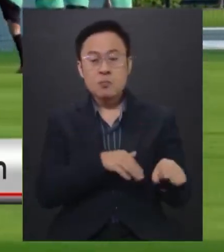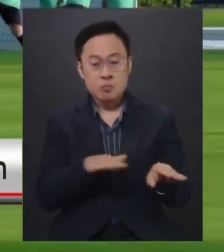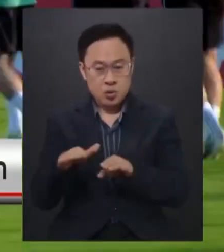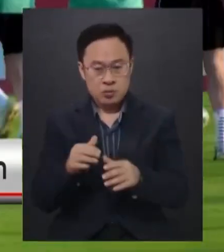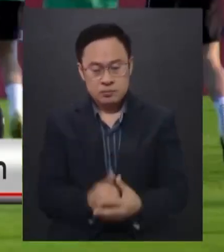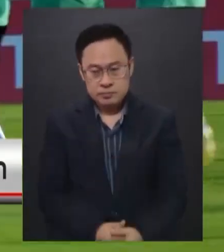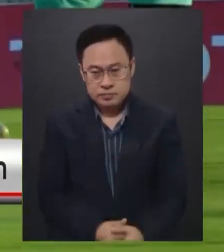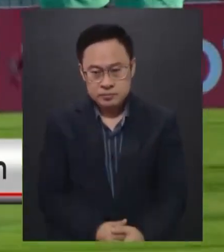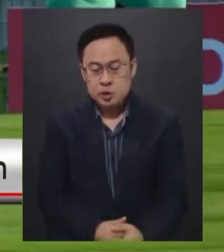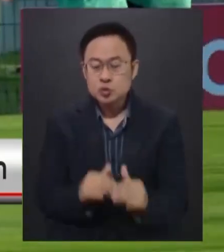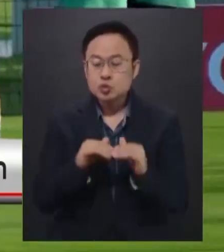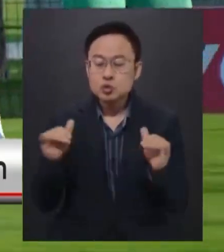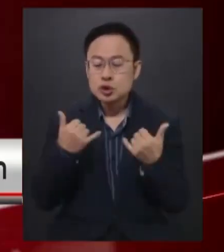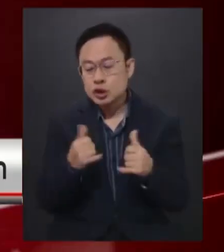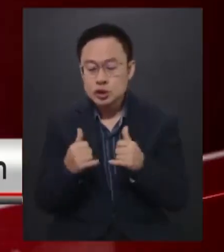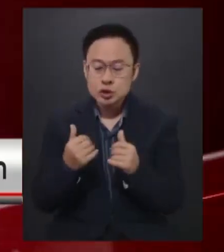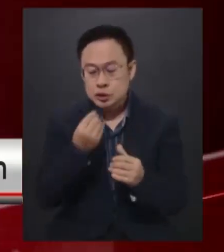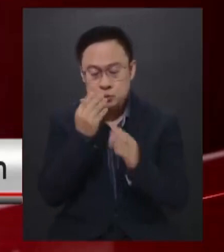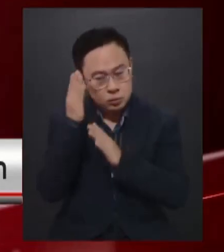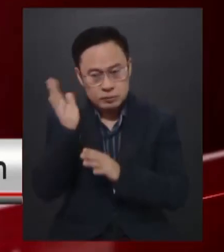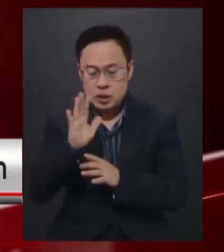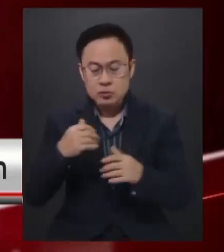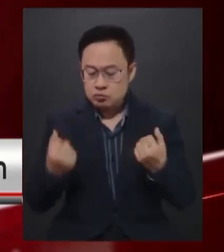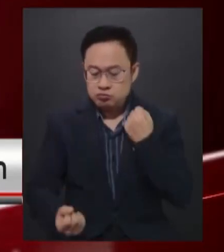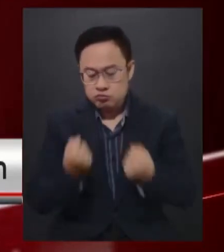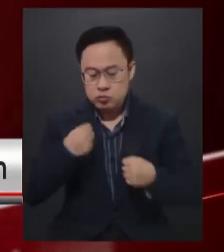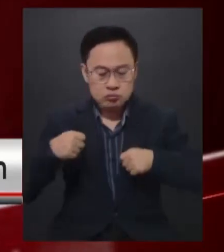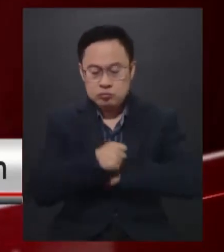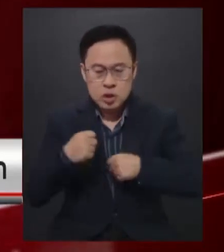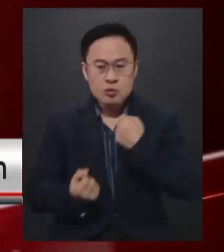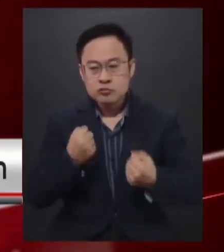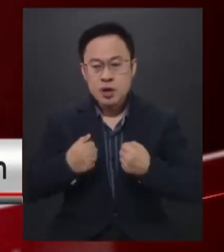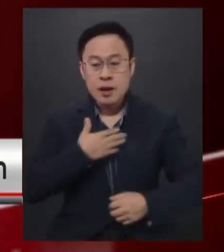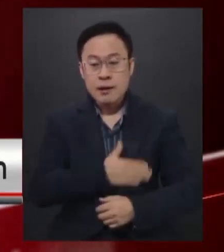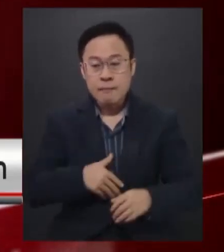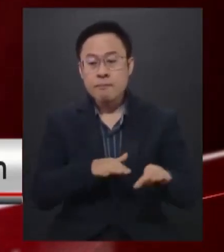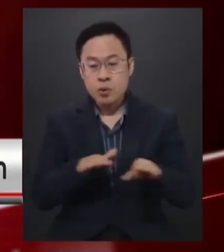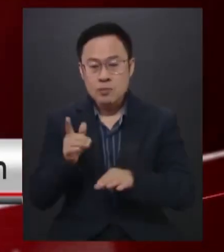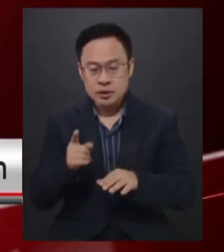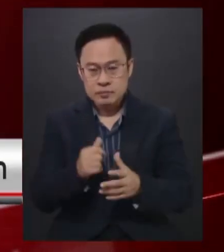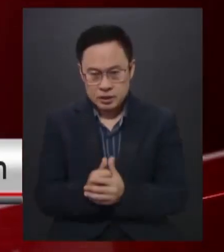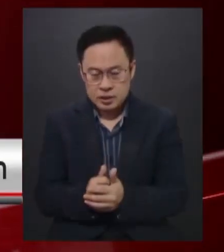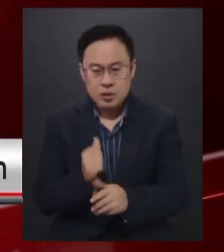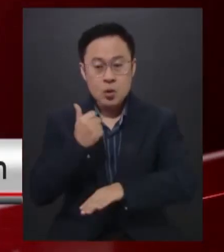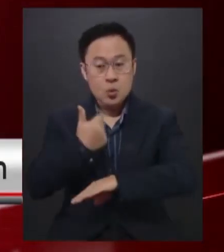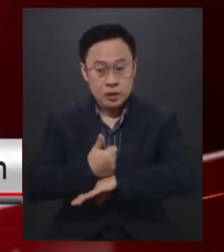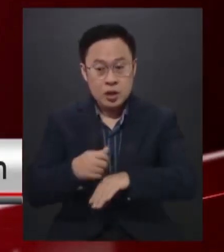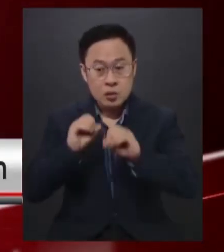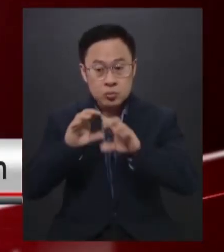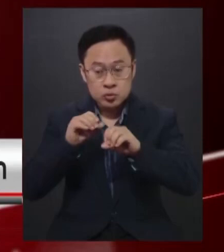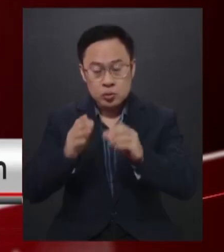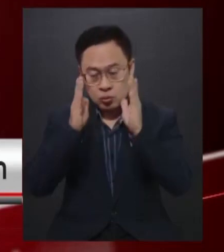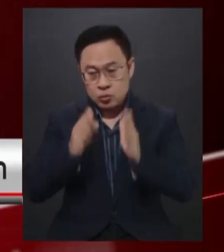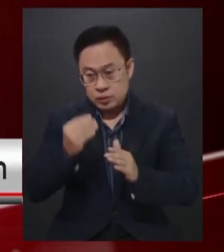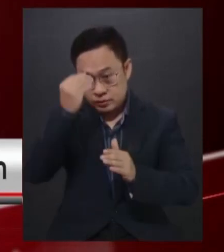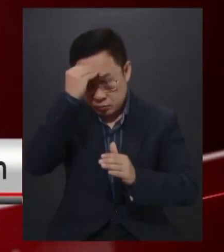เอเชียนคับนะฮะก็เป็นการที่นักเตะทุกคนเนี่ยก็ได้เรียกว่าอิชิอิก็วางแผนมาให้แล้วแหละว่ามีอุ่นเครื่อง